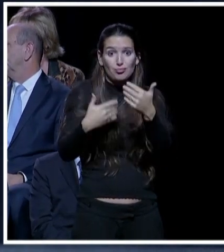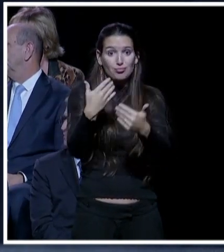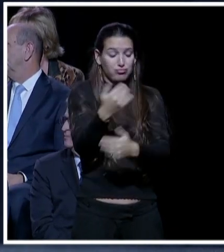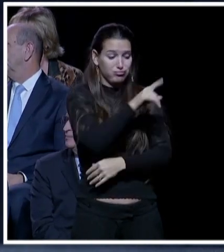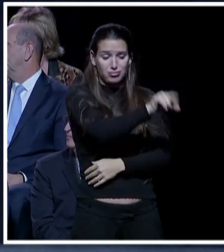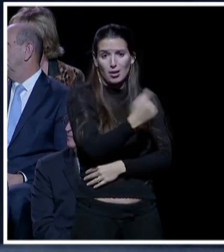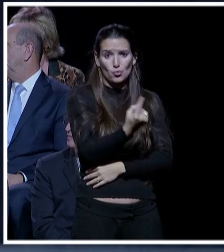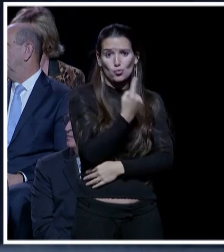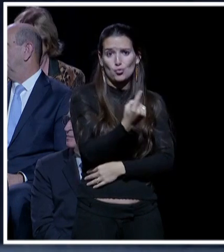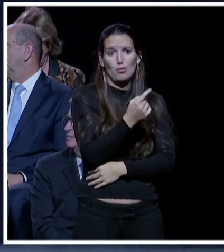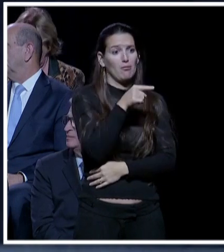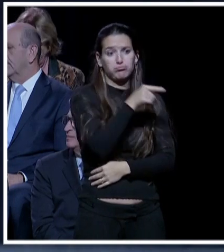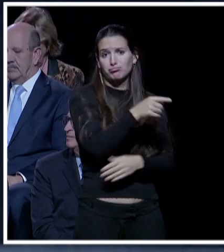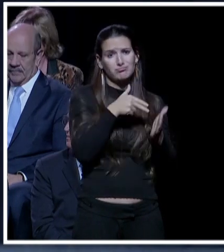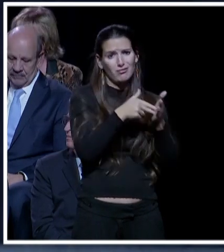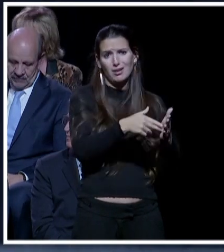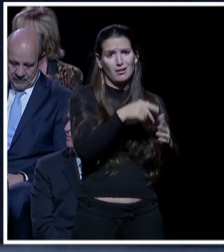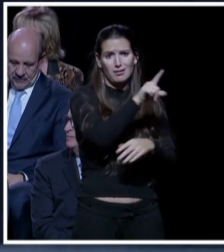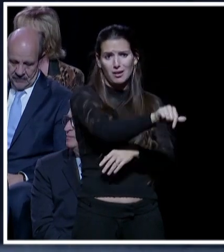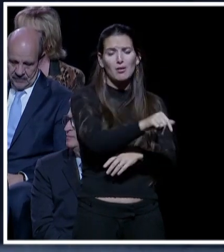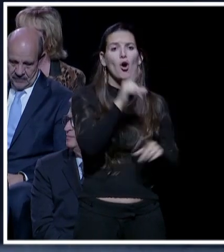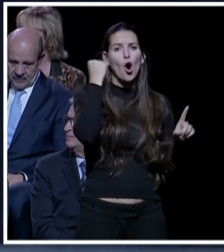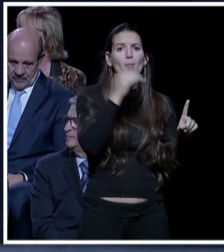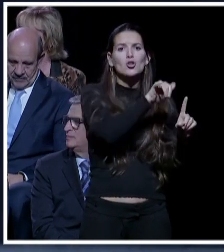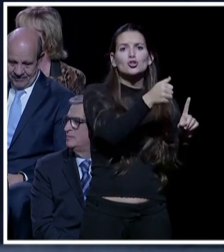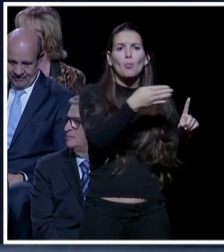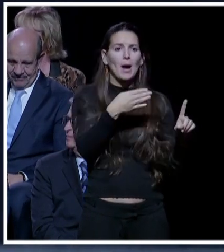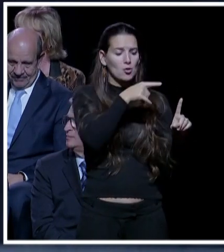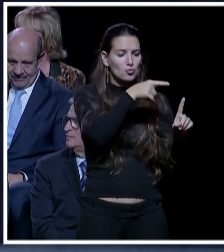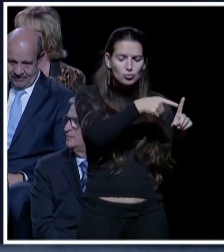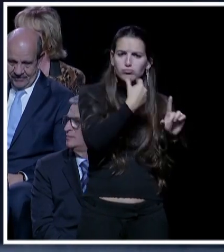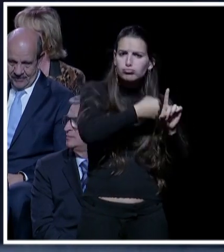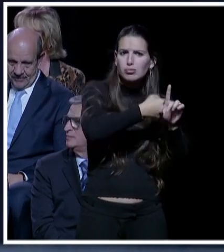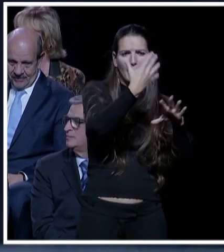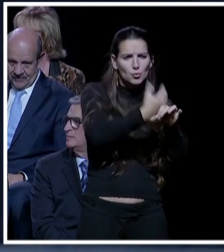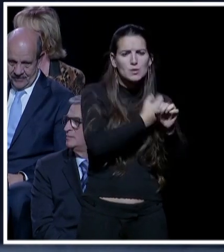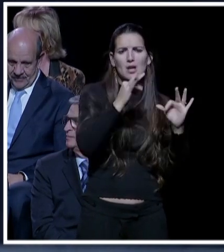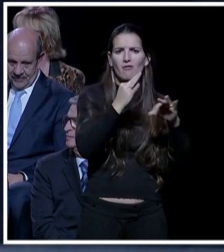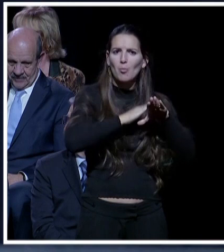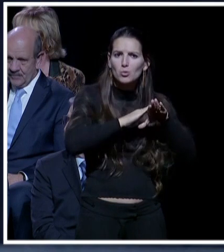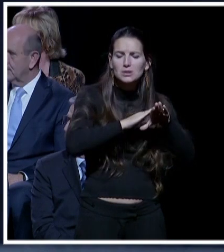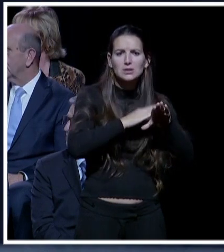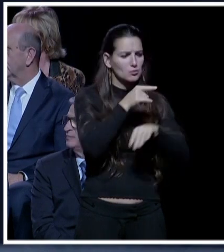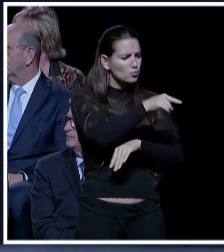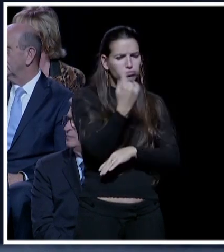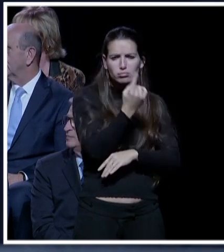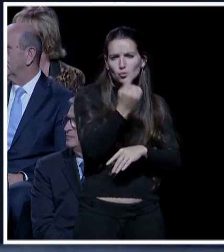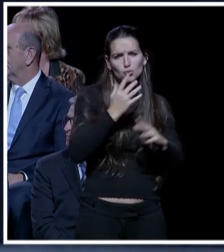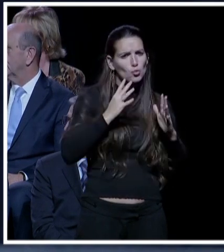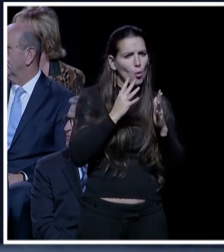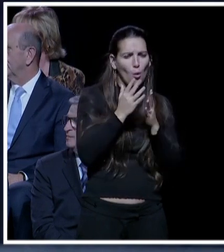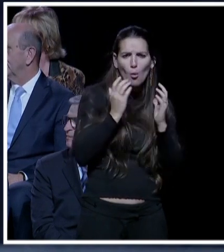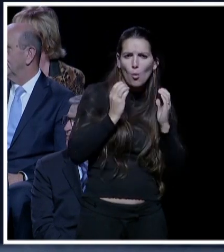circonscription. Ce sont des fidèles. Jean-Marc a gagné de beaux combats politiques. Il a été toujours extrêmement courageux. Il est